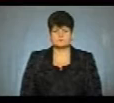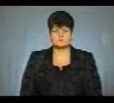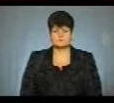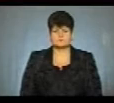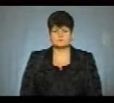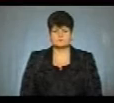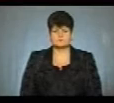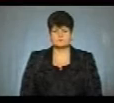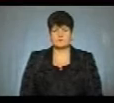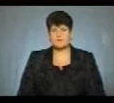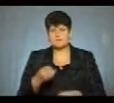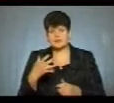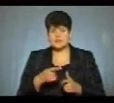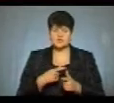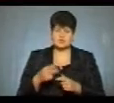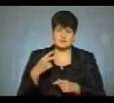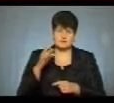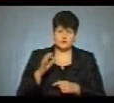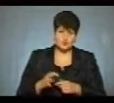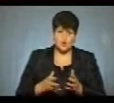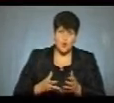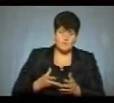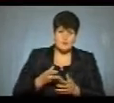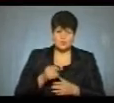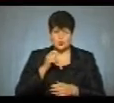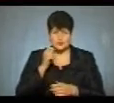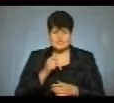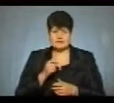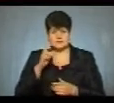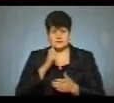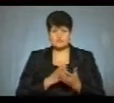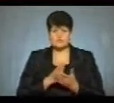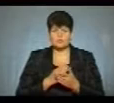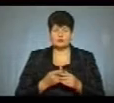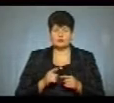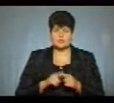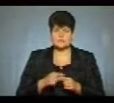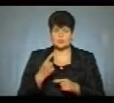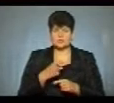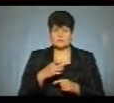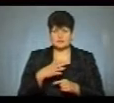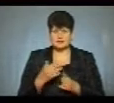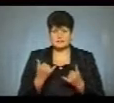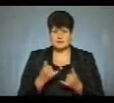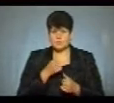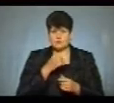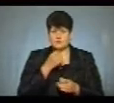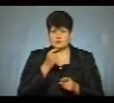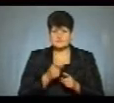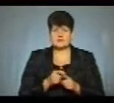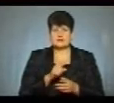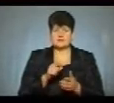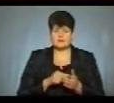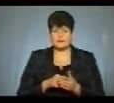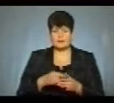То 15 чи 20% оплачуватимуть українці за комунальні послуги. Про це за хвилину, а наразі спробуємо відповісти на запитання